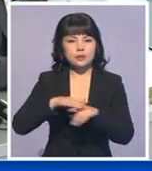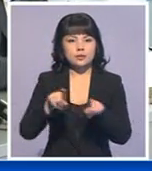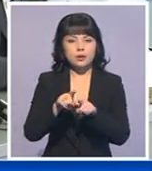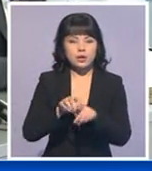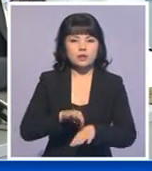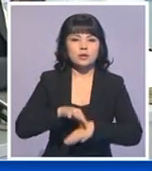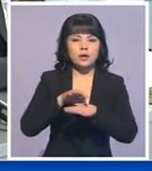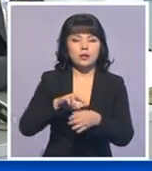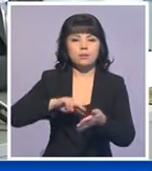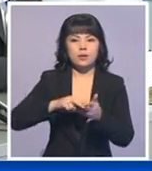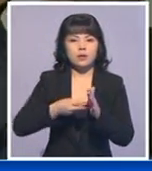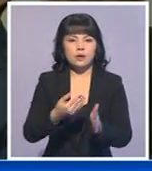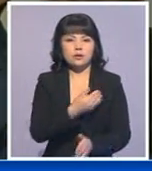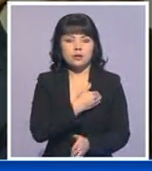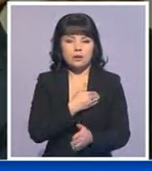тұжырымдамасы.